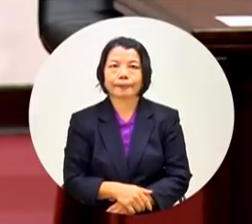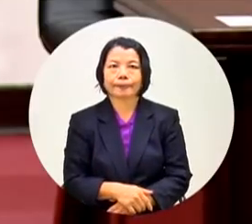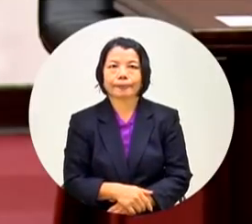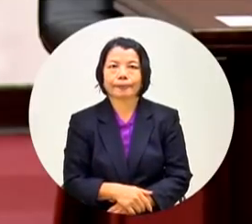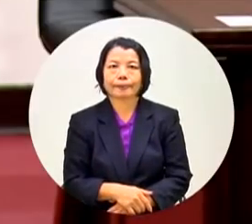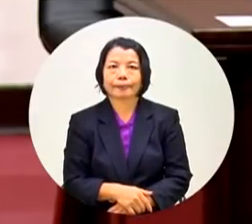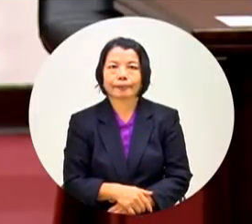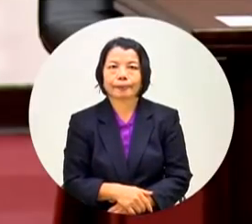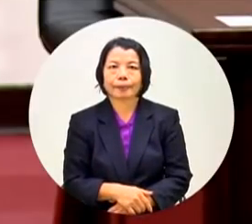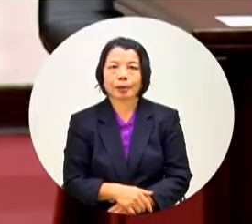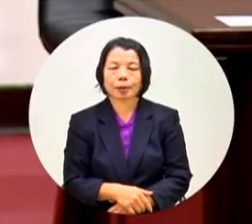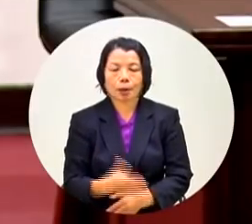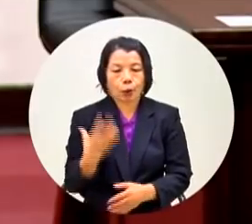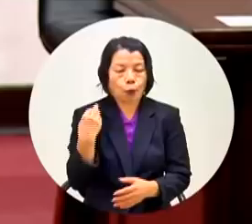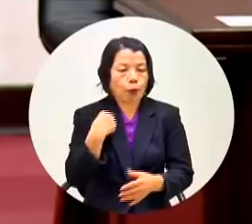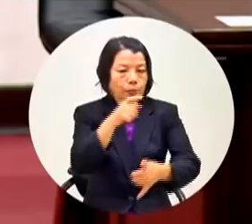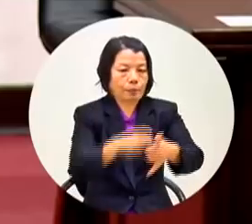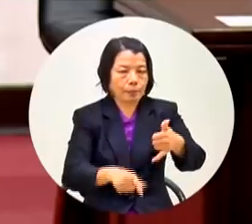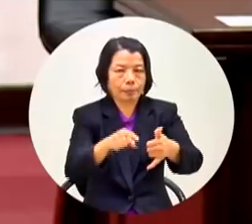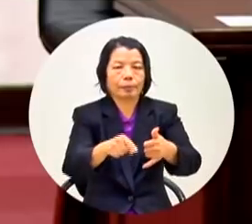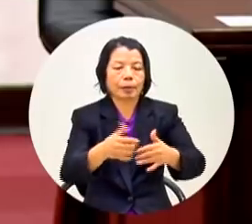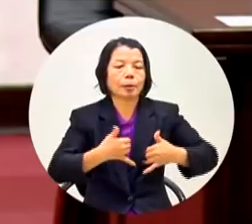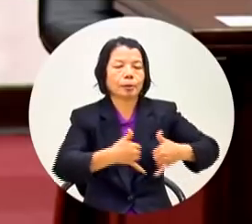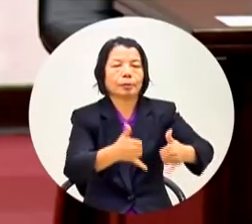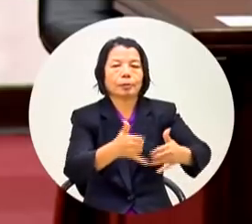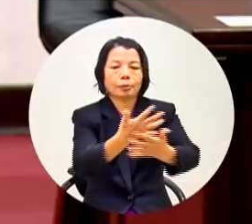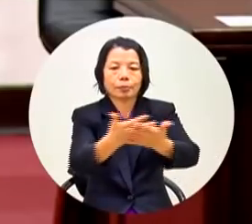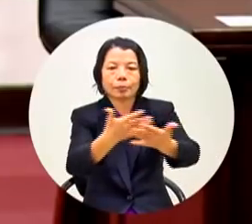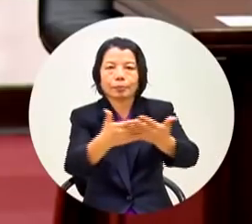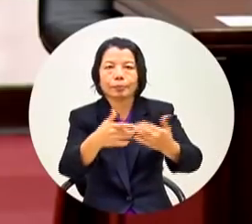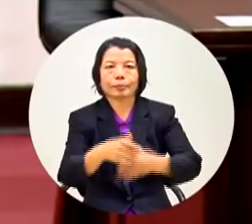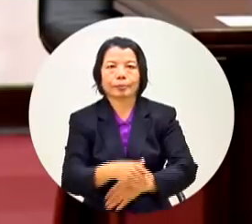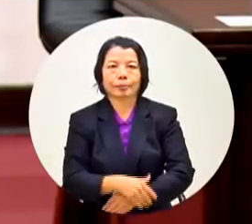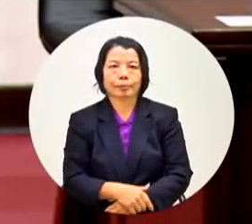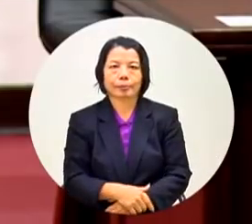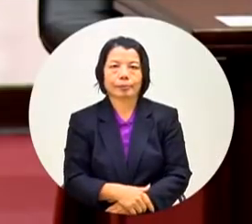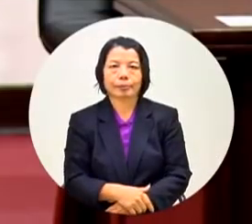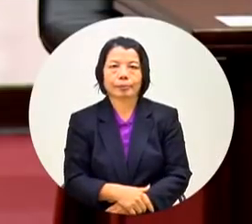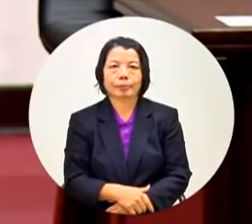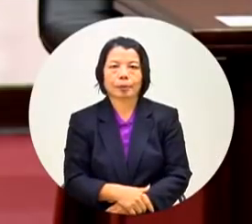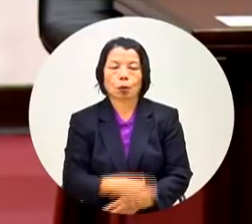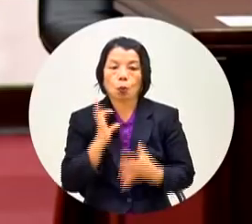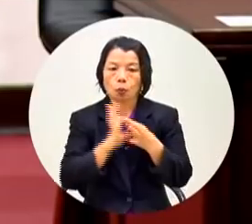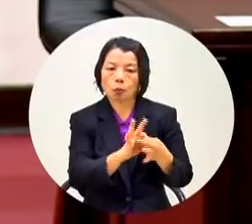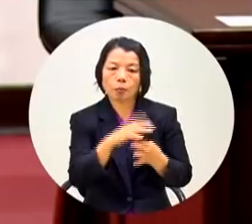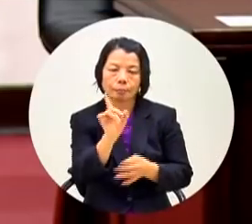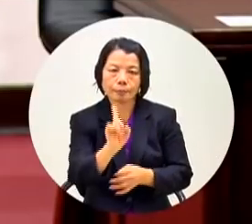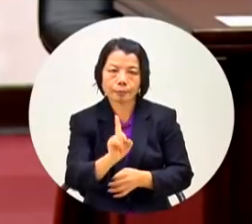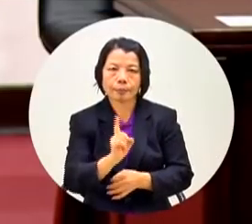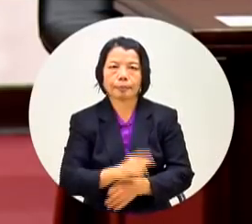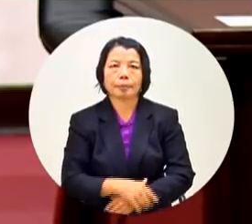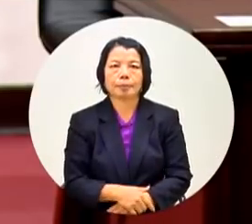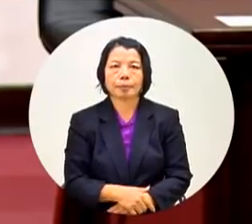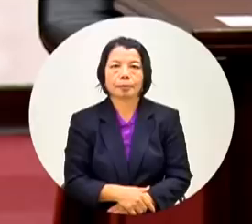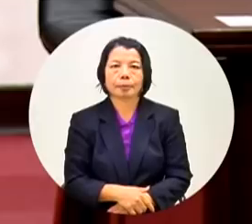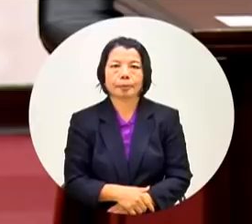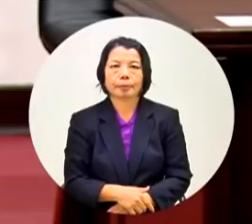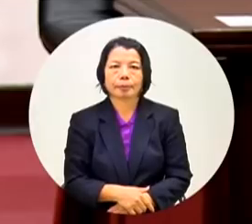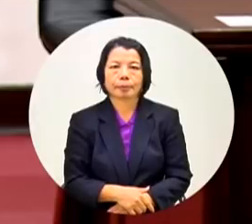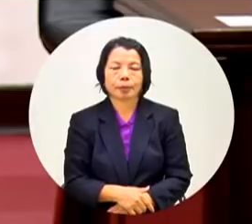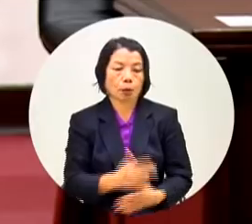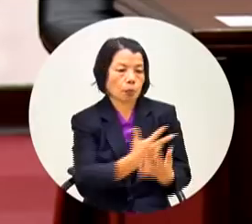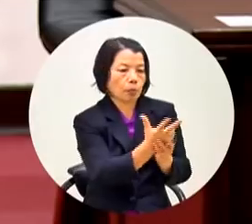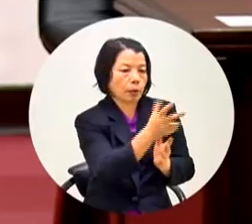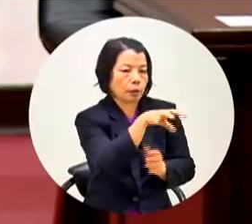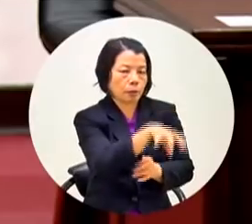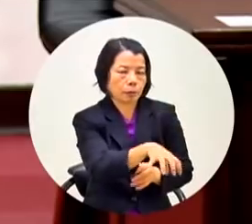一个路线图啦齁。那其实我最关心的部分齁，就是说在于美术馆站这一站到底要不要